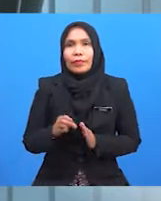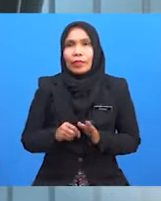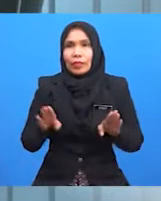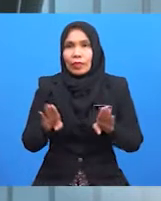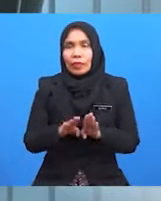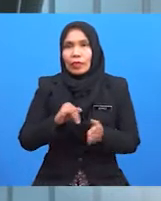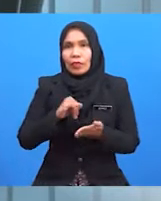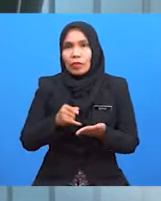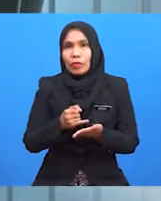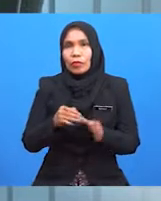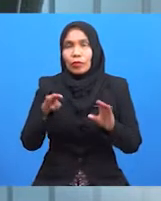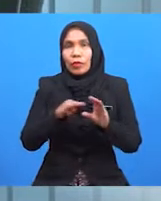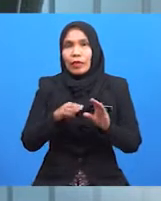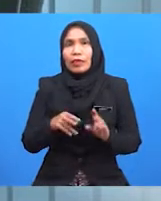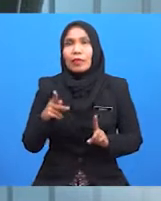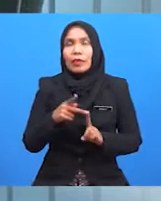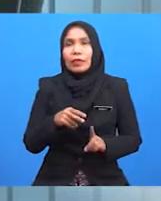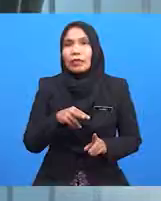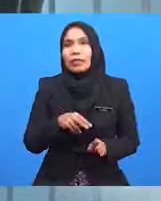jurubank kepada kerajaan.